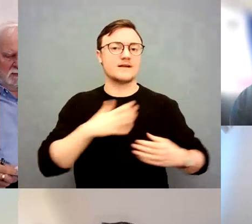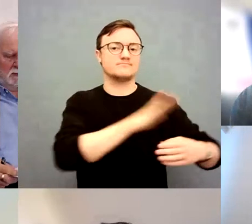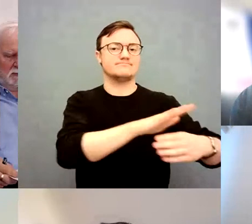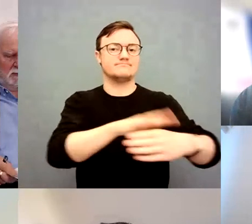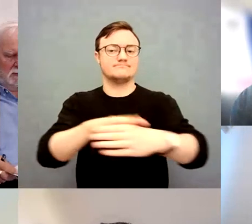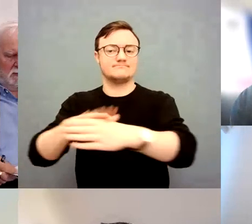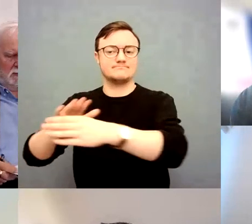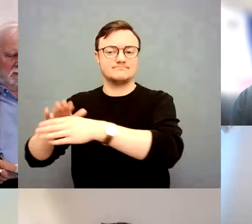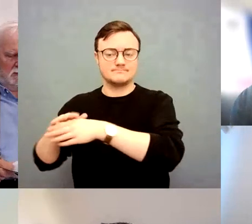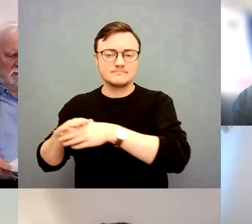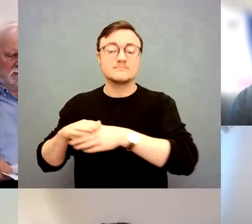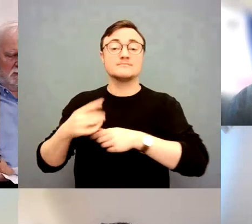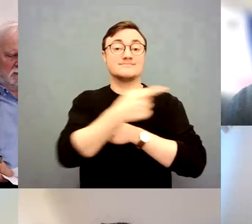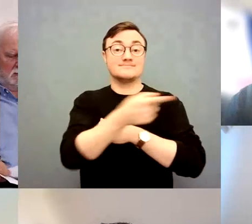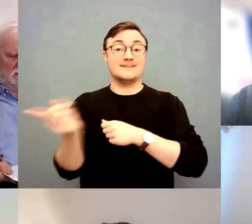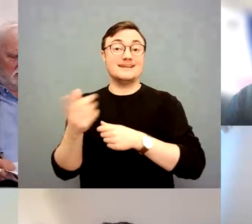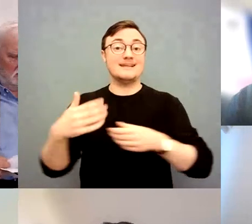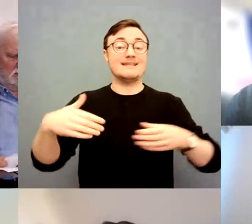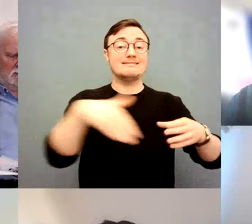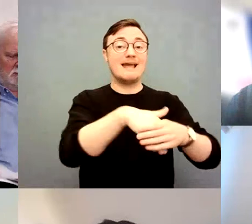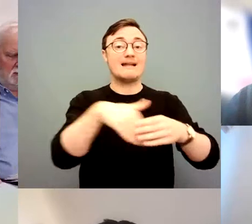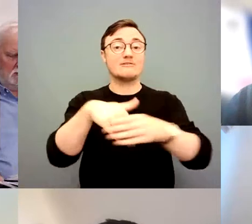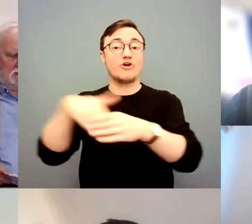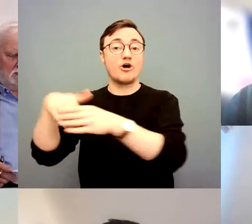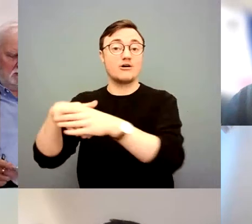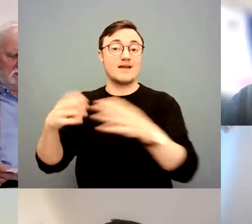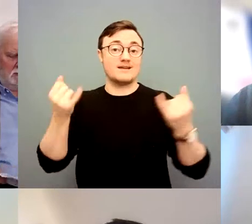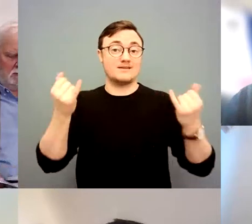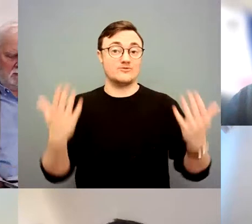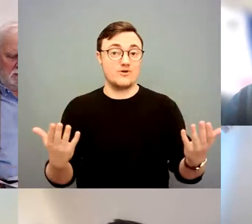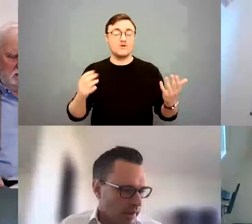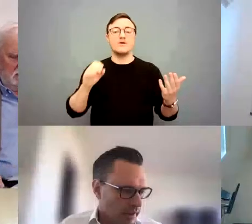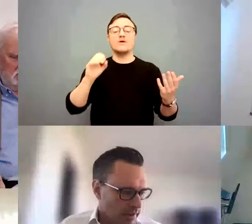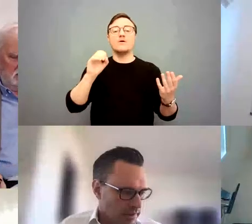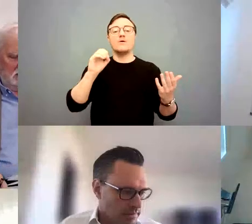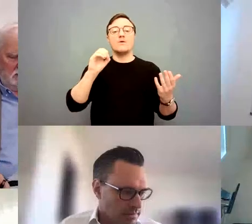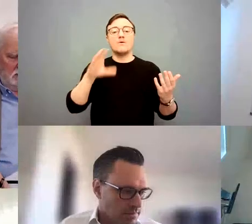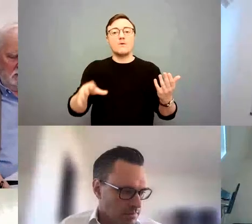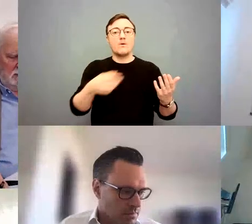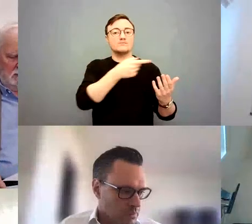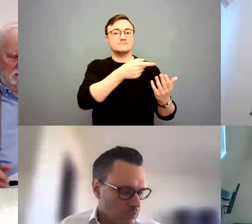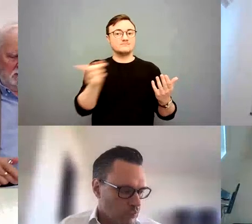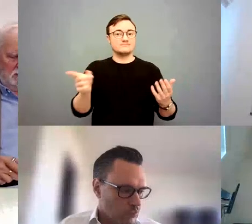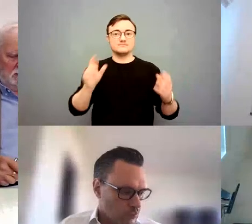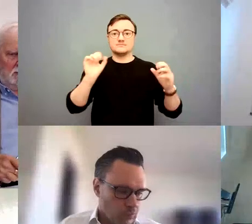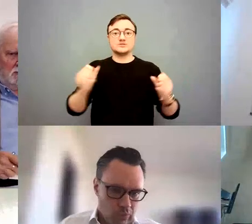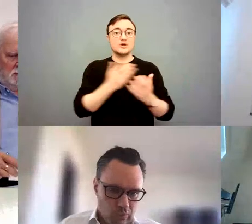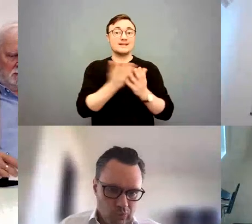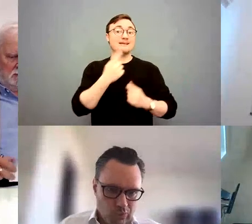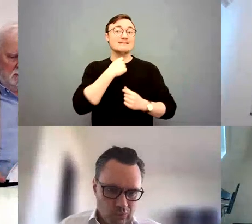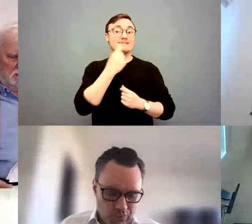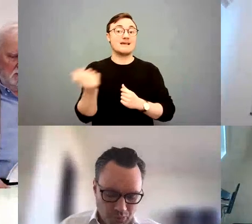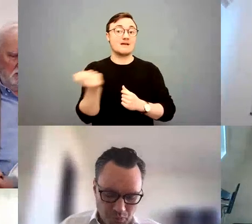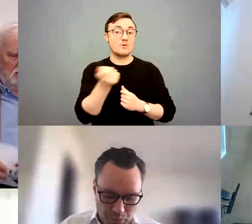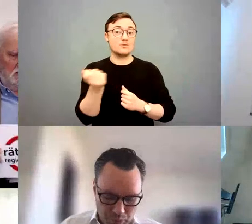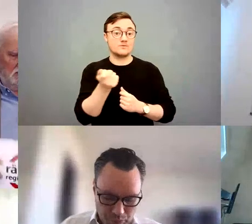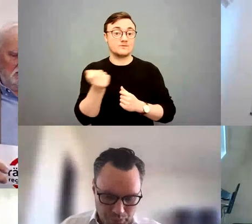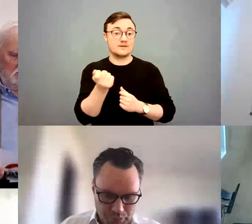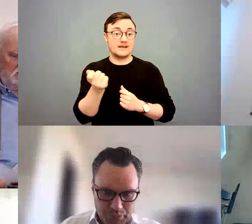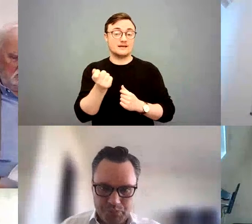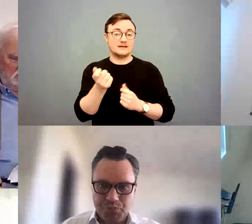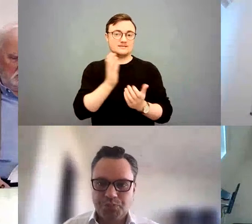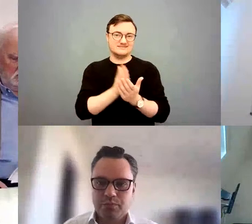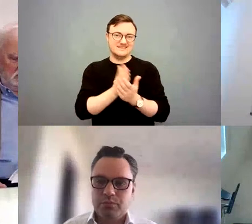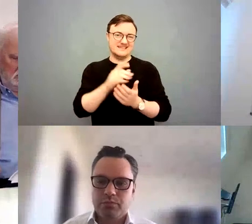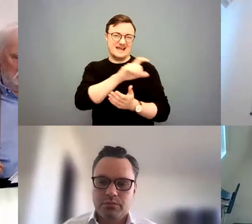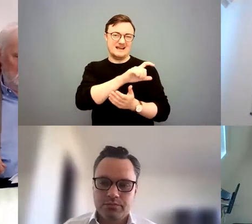alla ni som deltar på länk, när ni inte direkt ska säga någonting, det gäller även er förstås. Alla ni